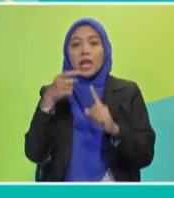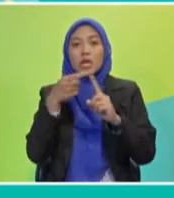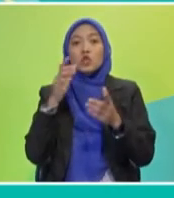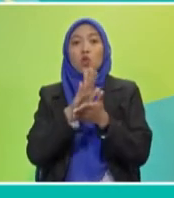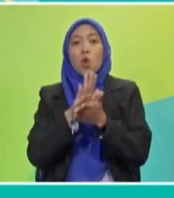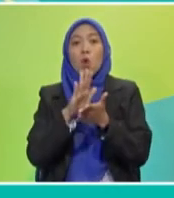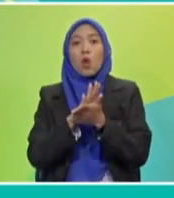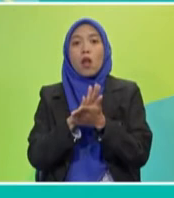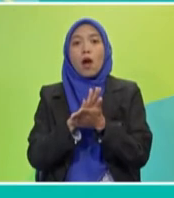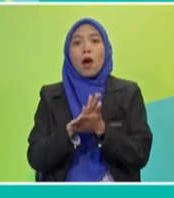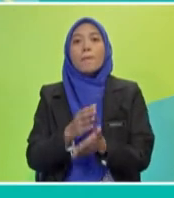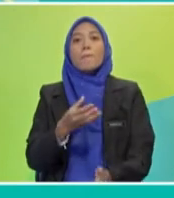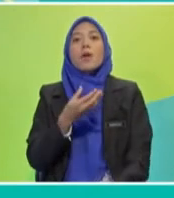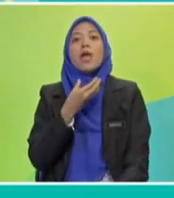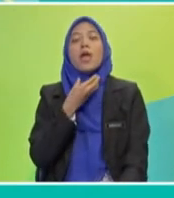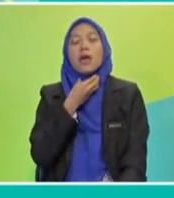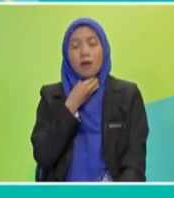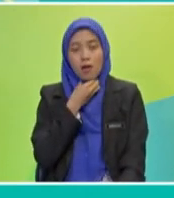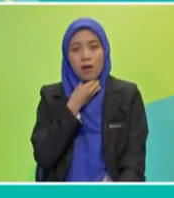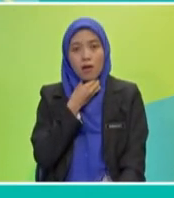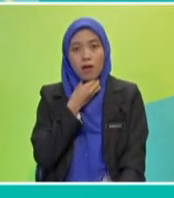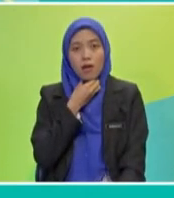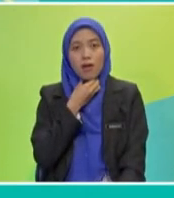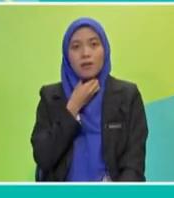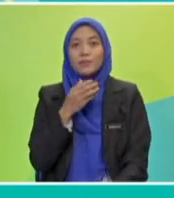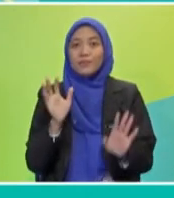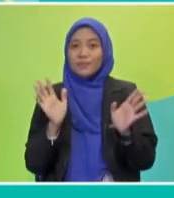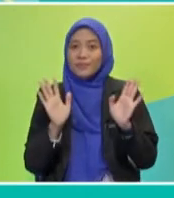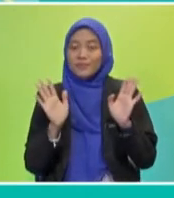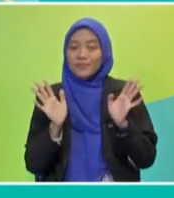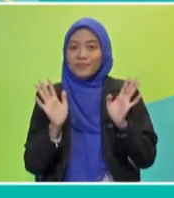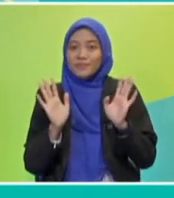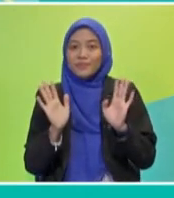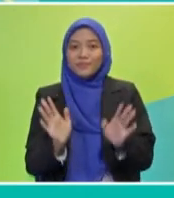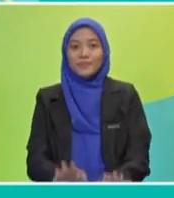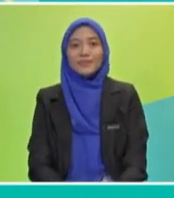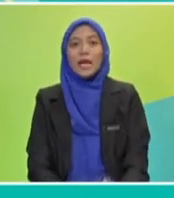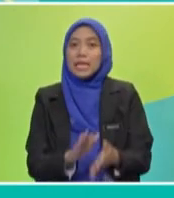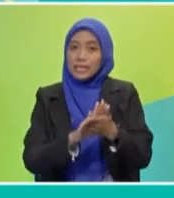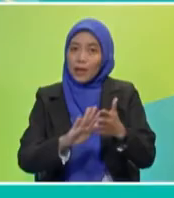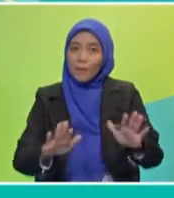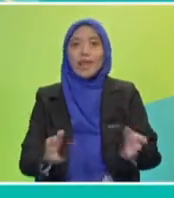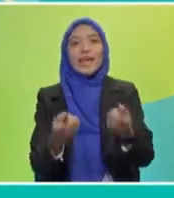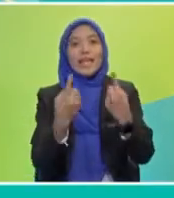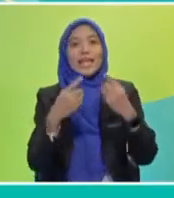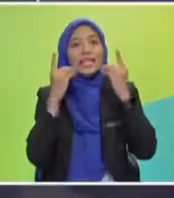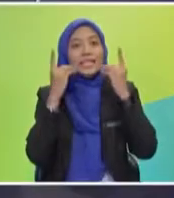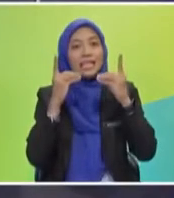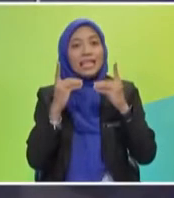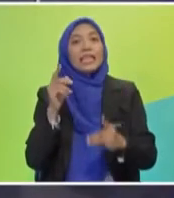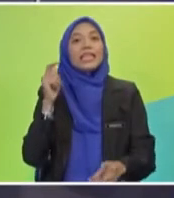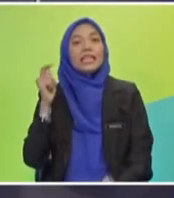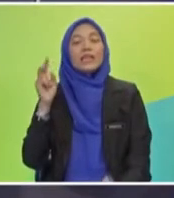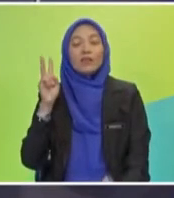10 Lekir Perak Darul Rizwan. Hai Mia. Selamat datang ke Didik TV. Nampaknya semua